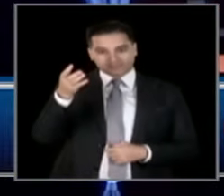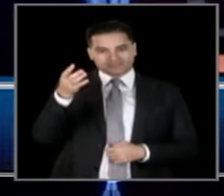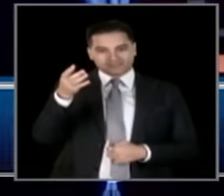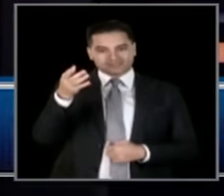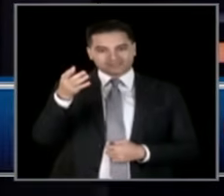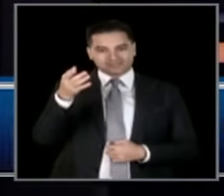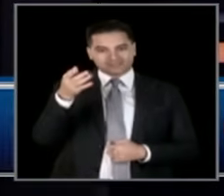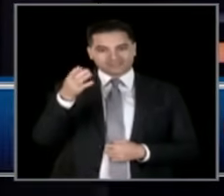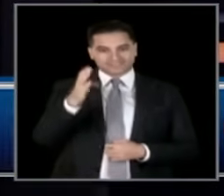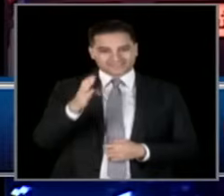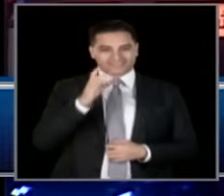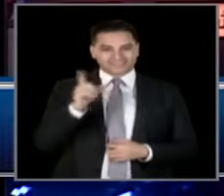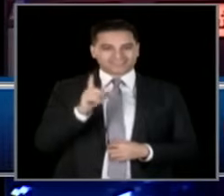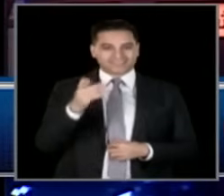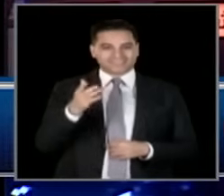صح.